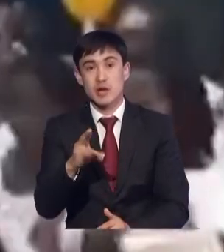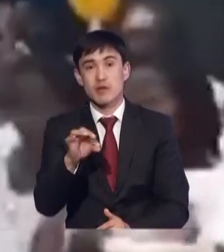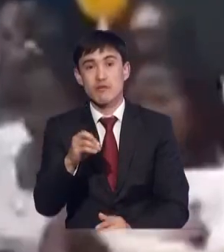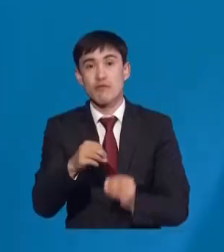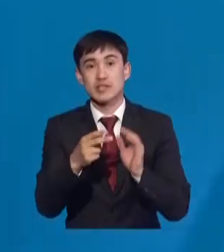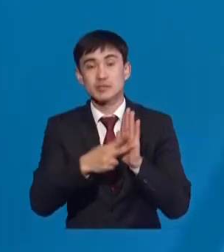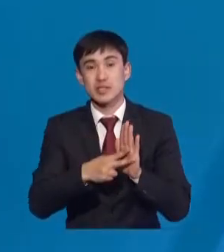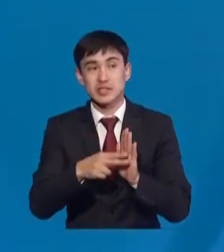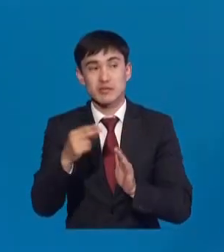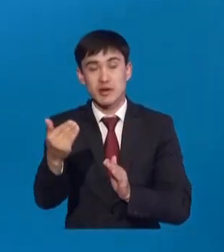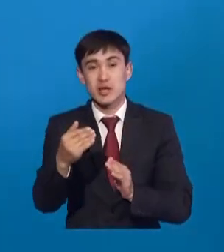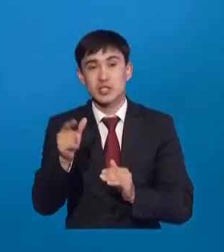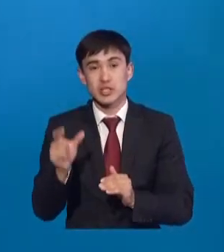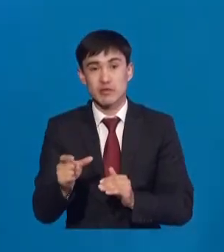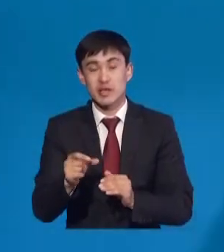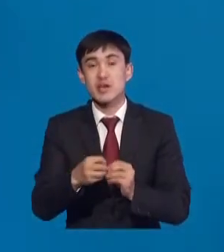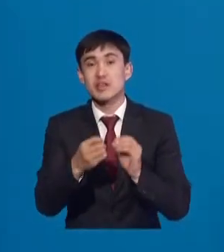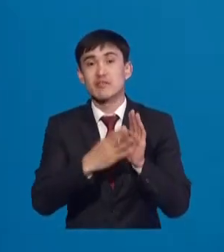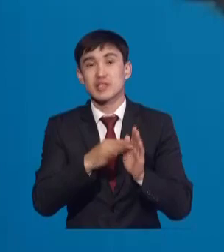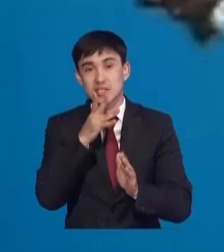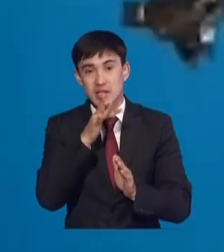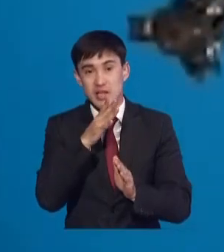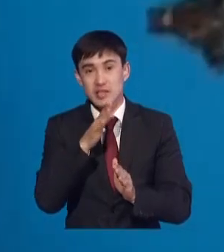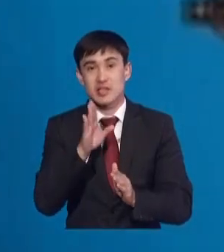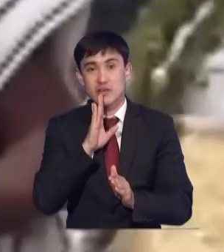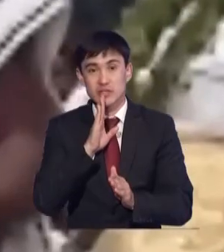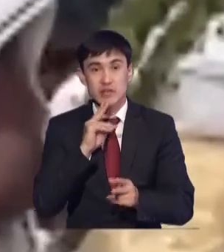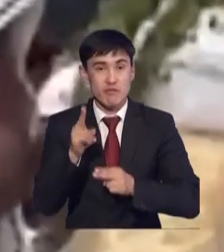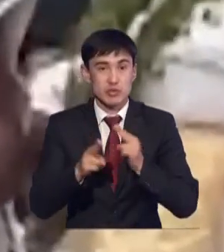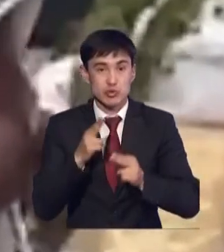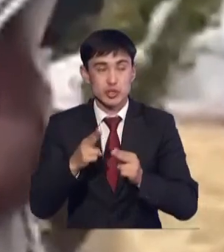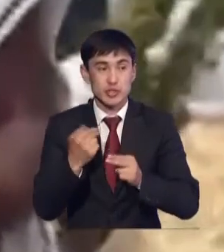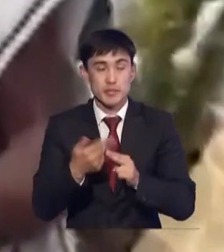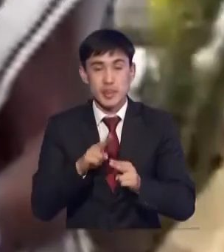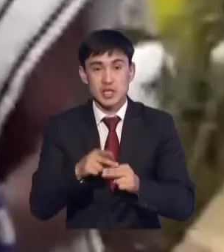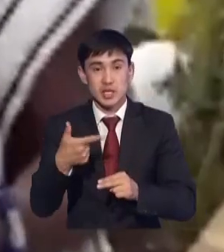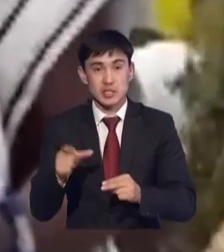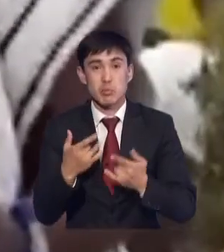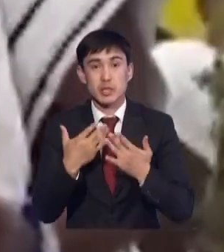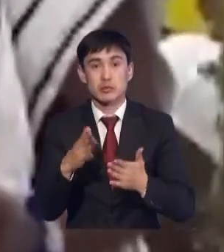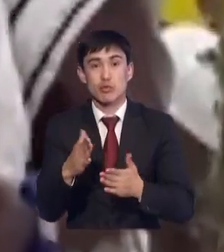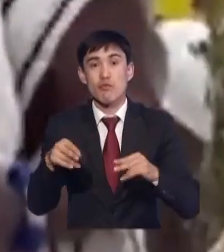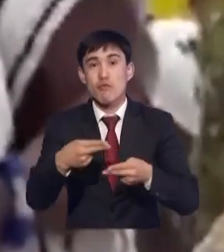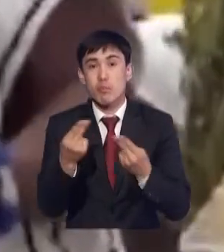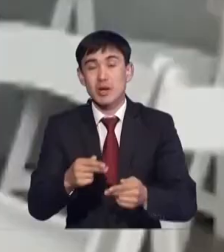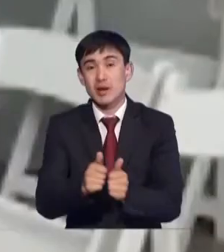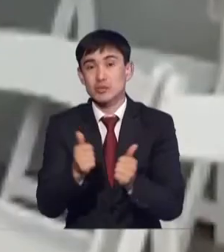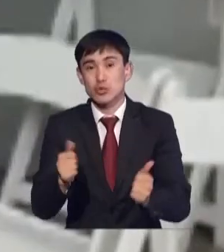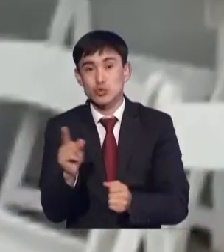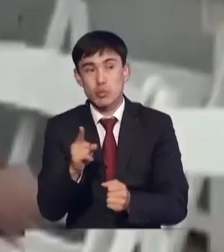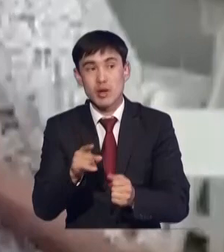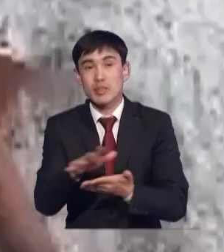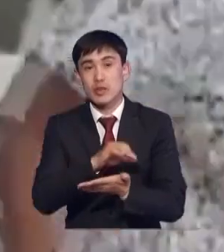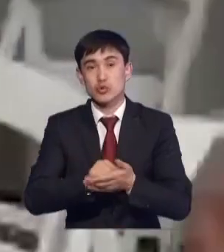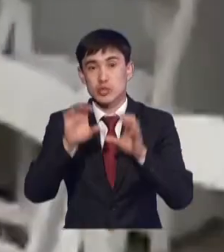18 и двенадцатилетней девочки вызвал отча возмущение у сограждан они потребовали чтобы брак расторгли поскольку он